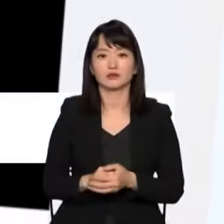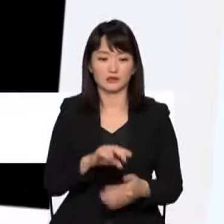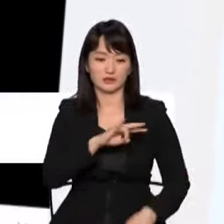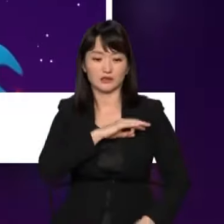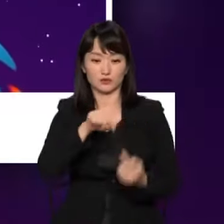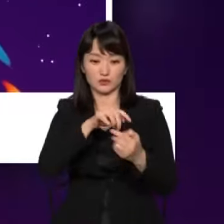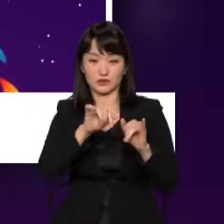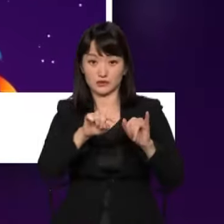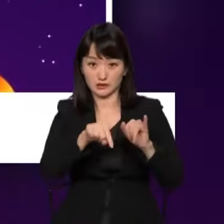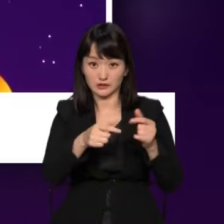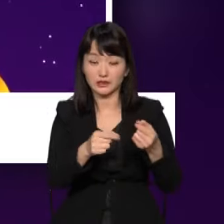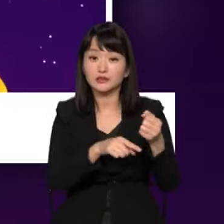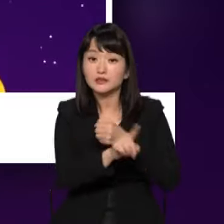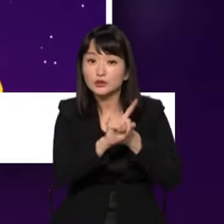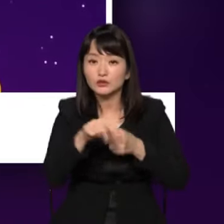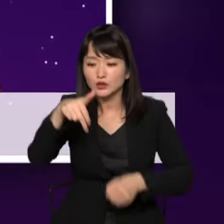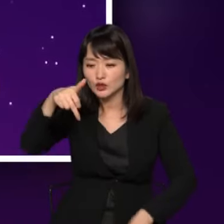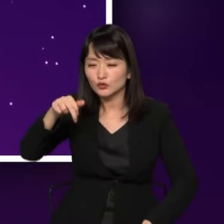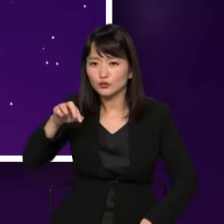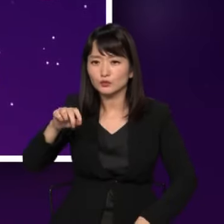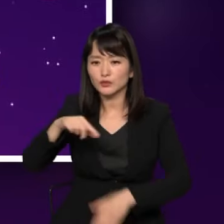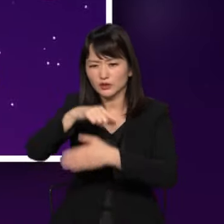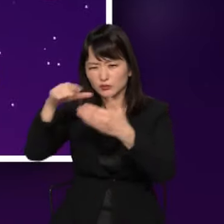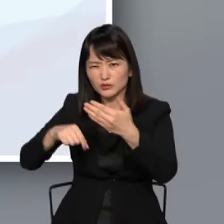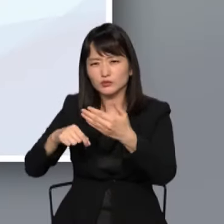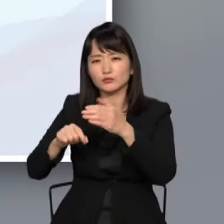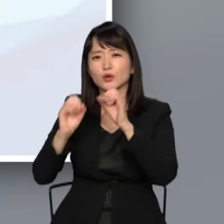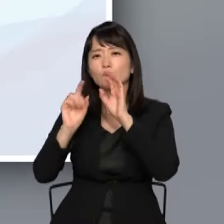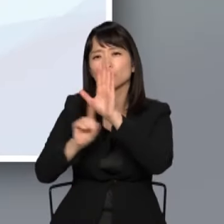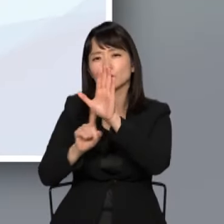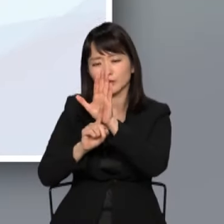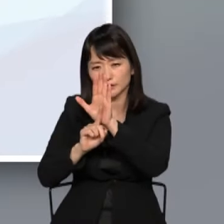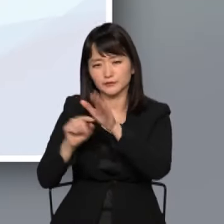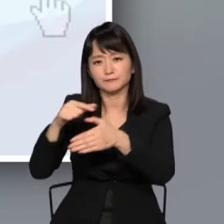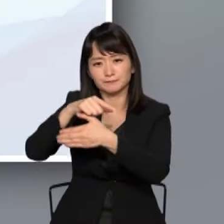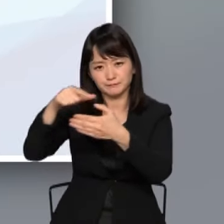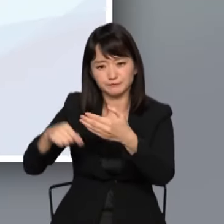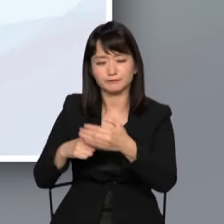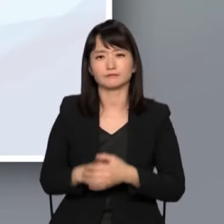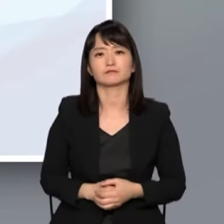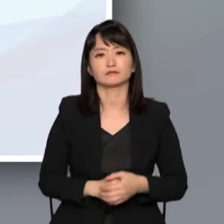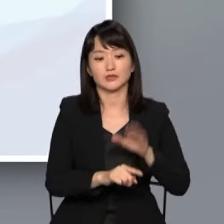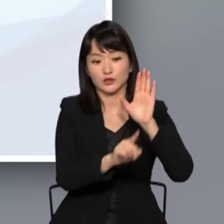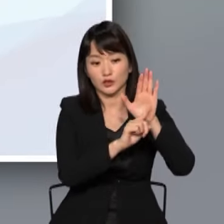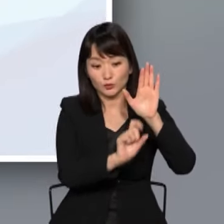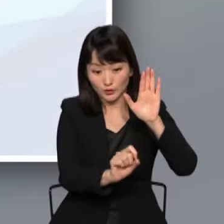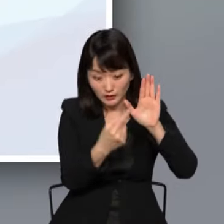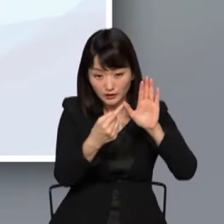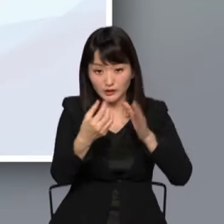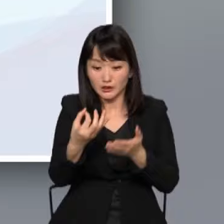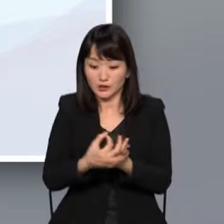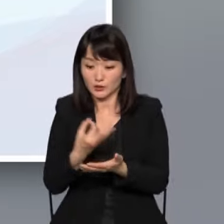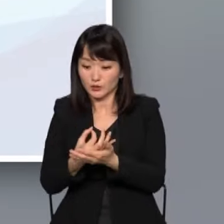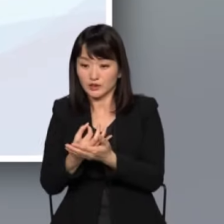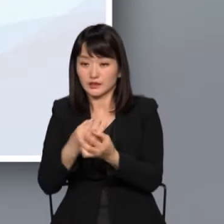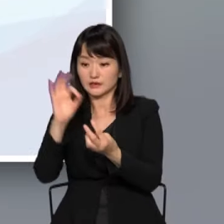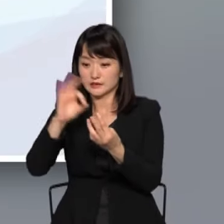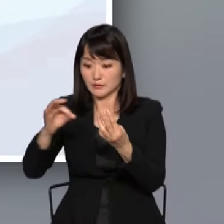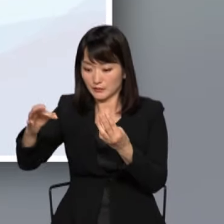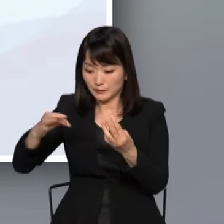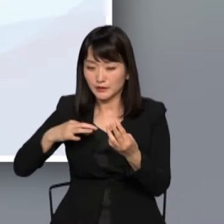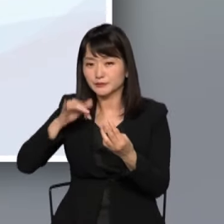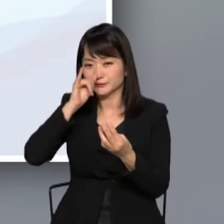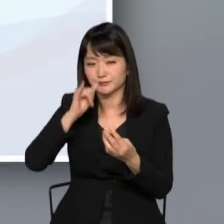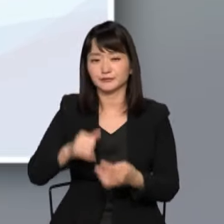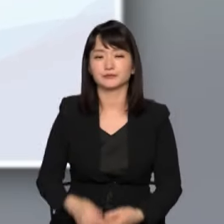이유는 쿠팡 특유의 마케팅 프로그램 때문입니다 광고를 통해 매출이 발생하면 매출액의 3% 받을 수